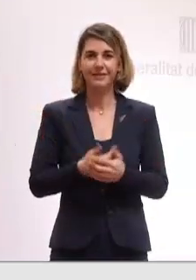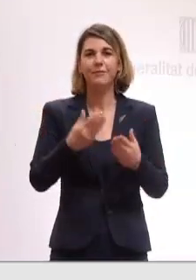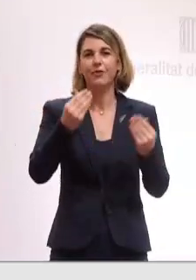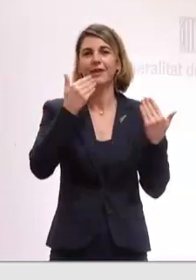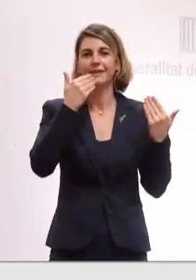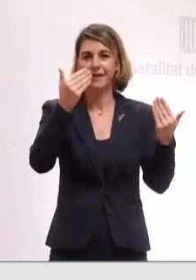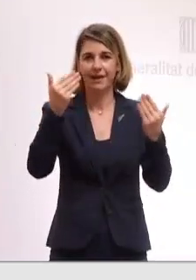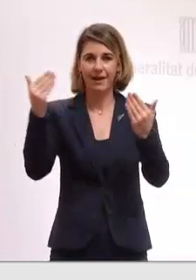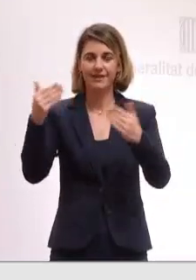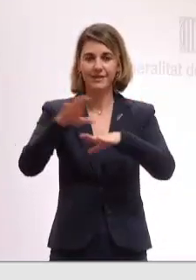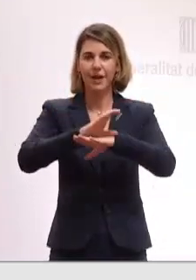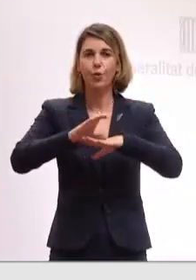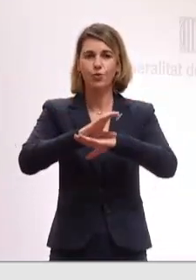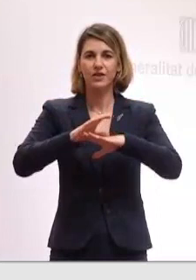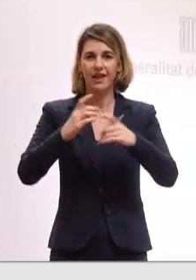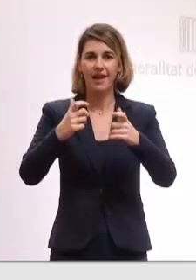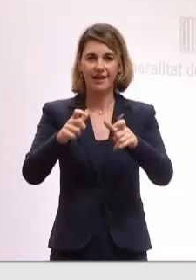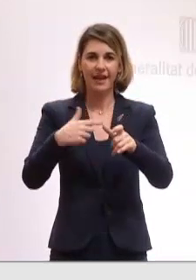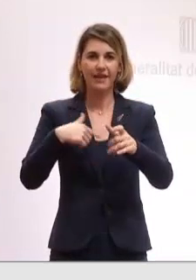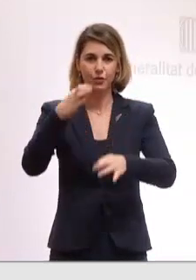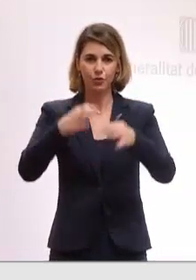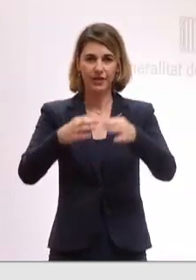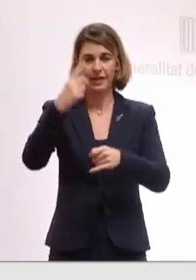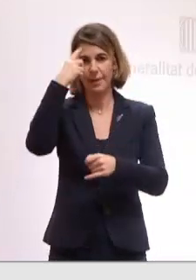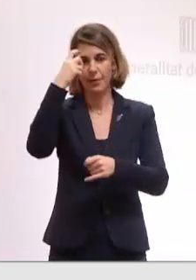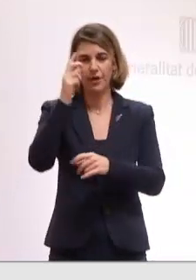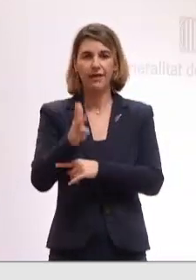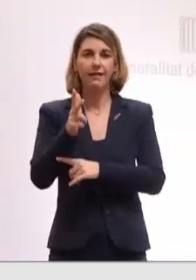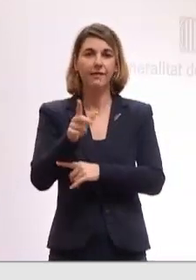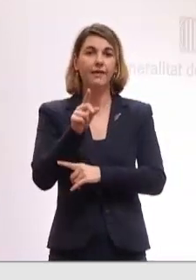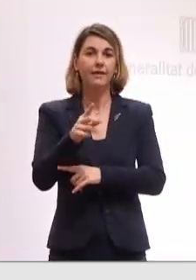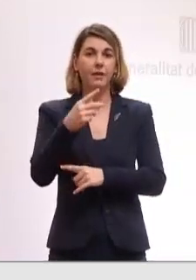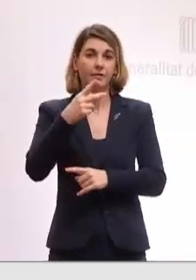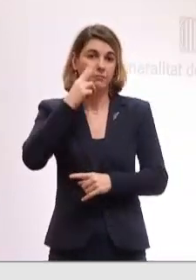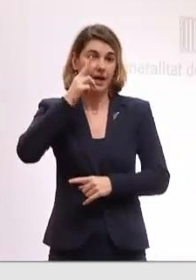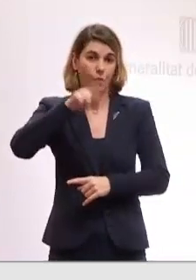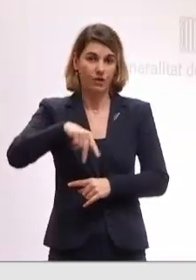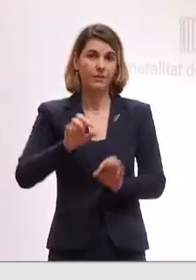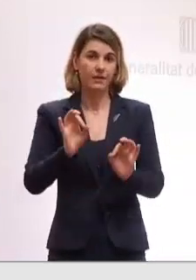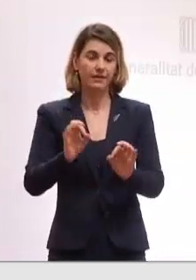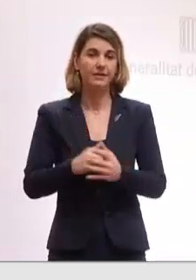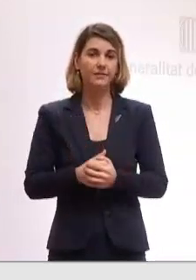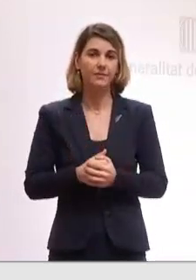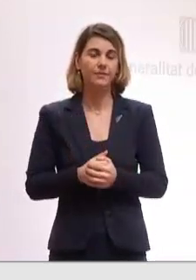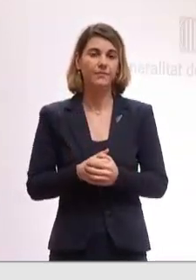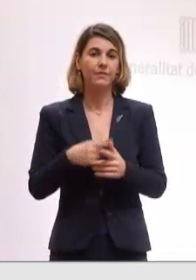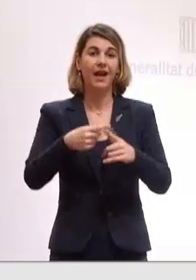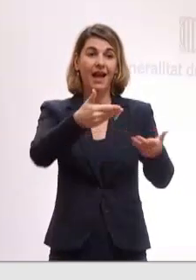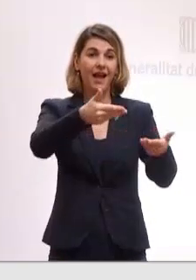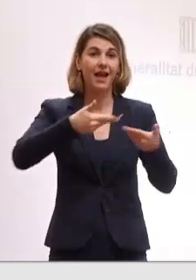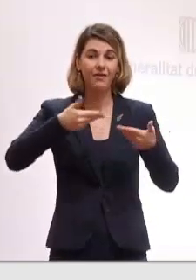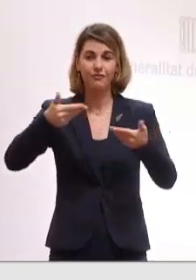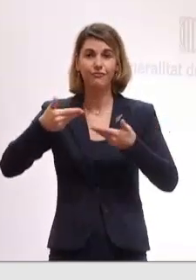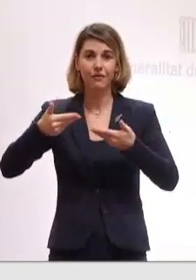les gràcies a la Conselleria de Justícia, Memòria i Dret per aquests reconeixements, perquè ens ajudaran